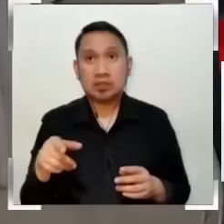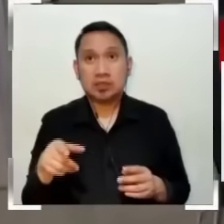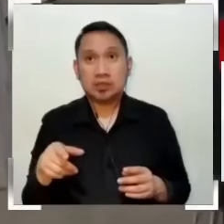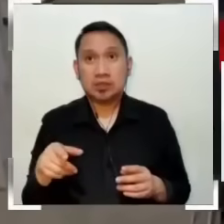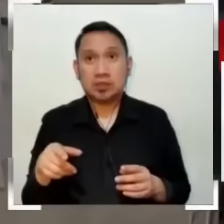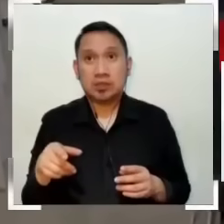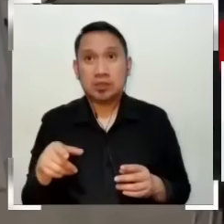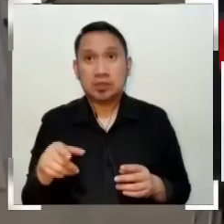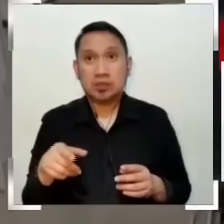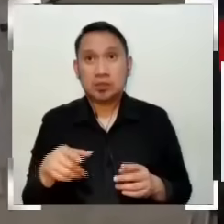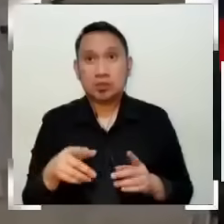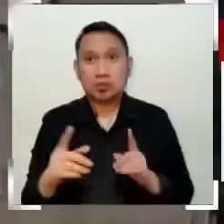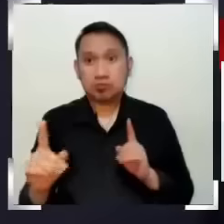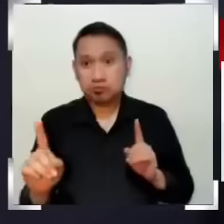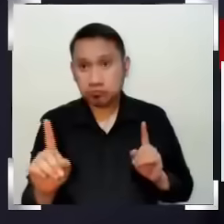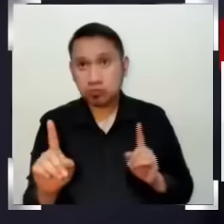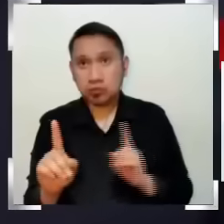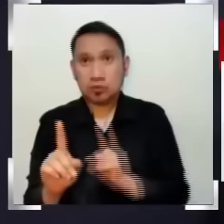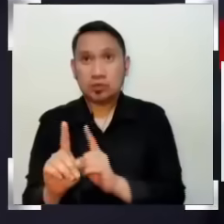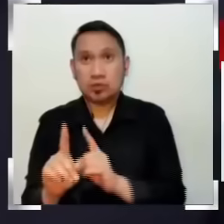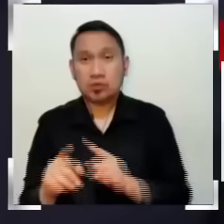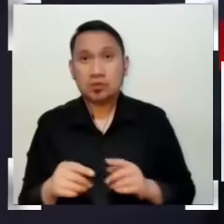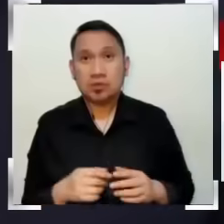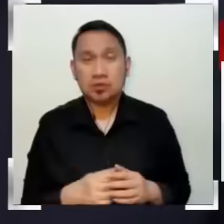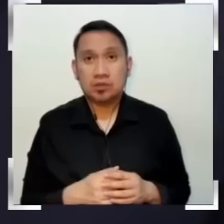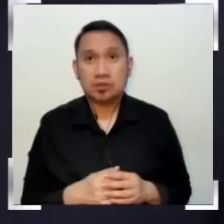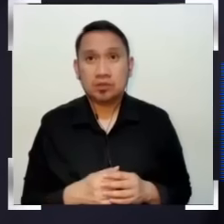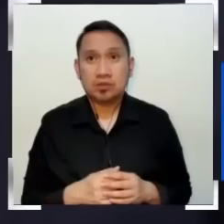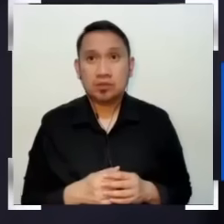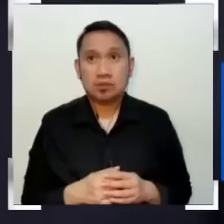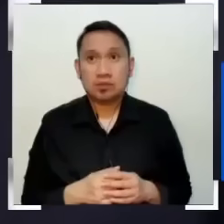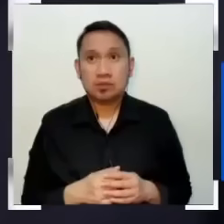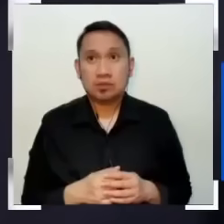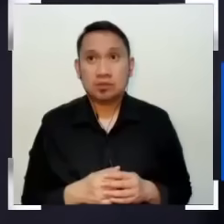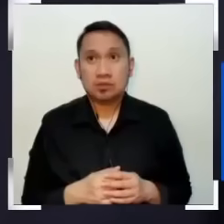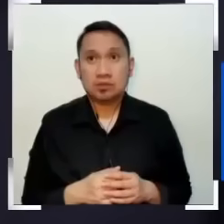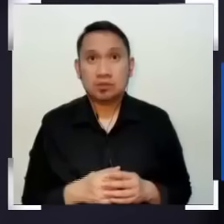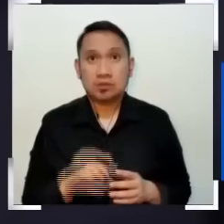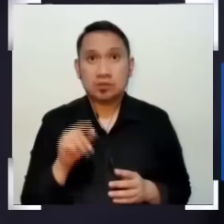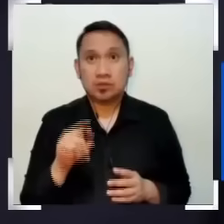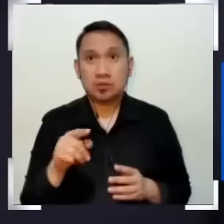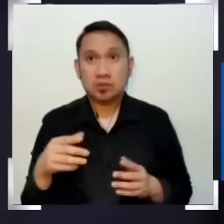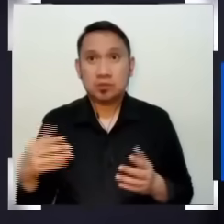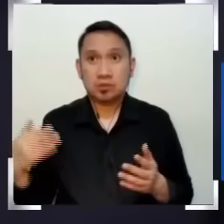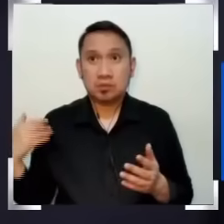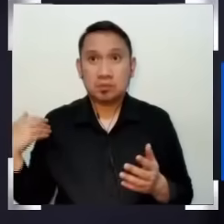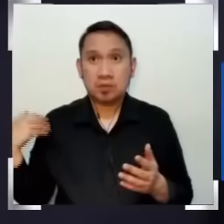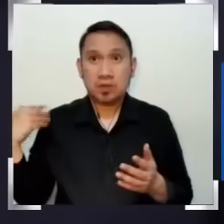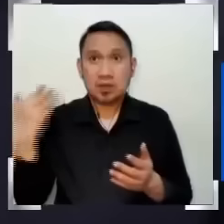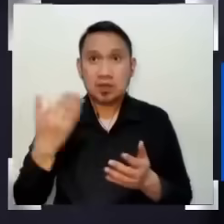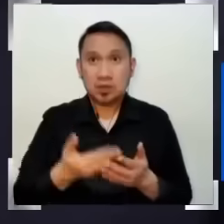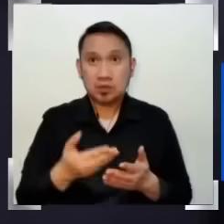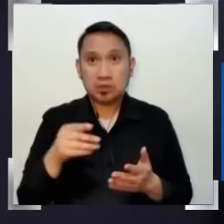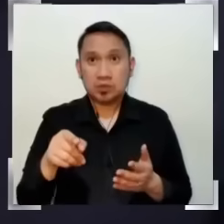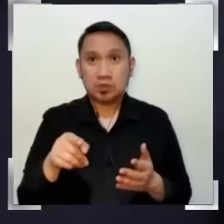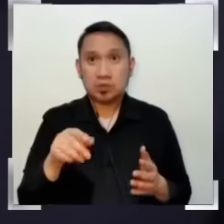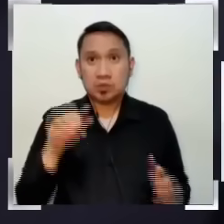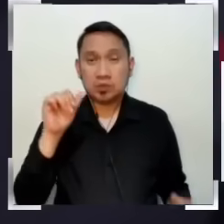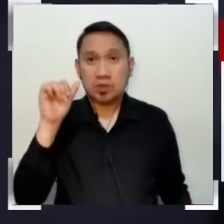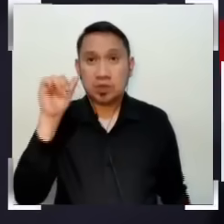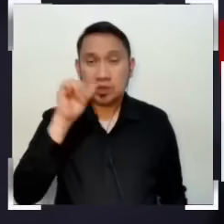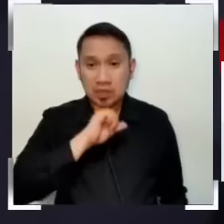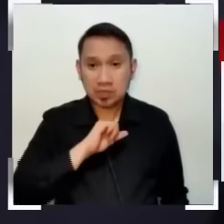sinugod ni Corporal Castañeda. So, pagdating ko doon, yun, na lasing siya. Wala siya